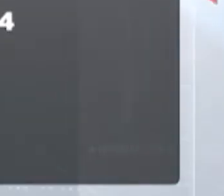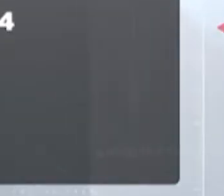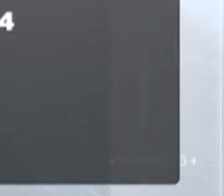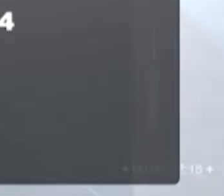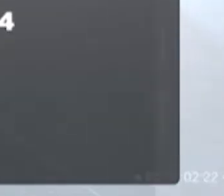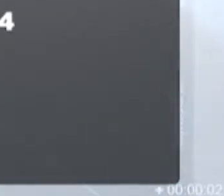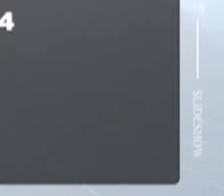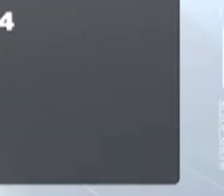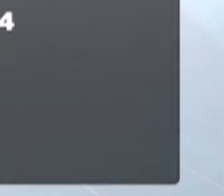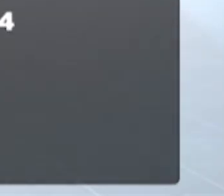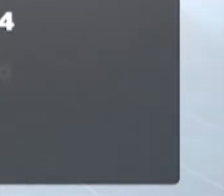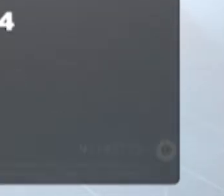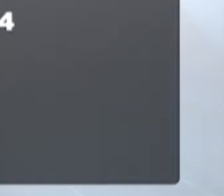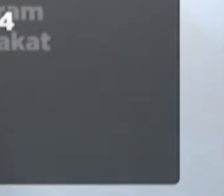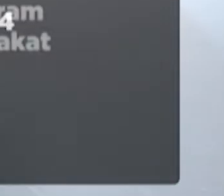Palu.